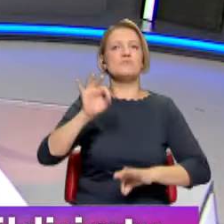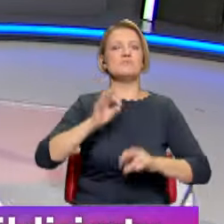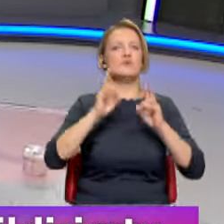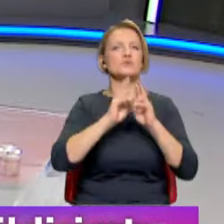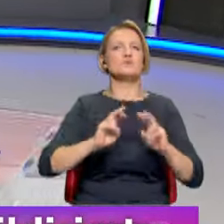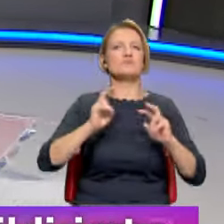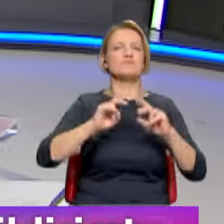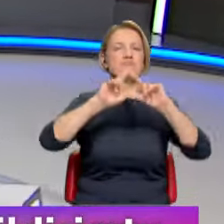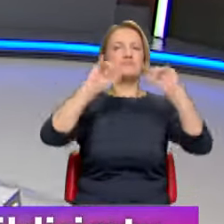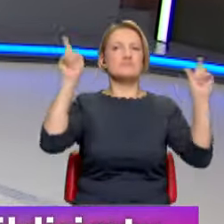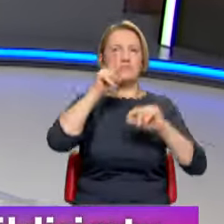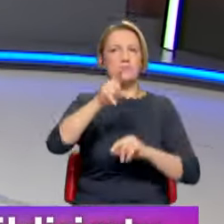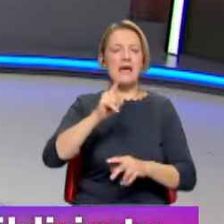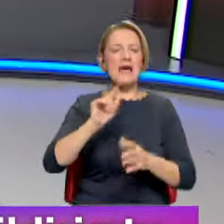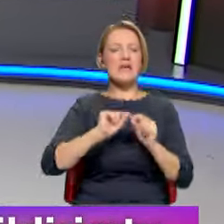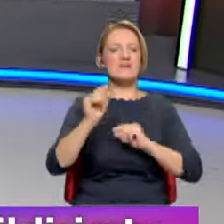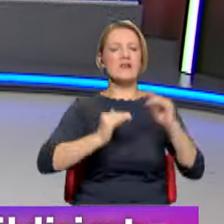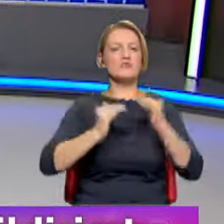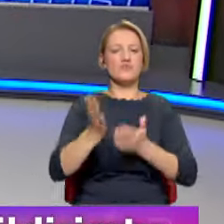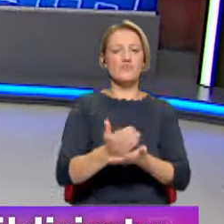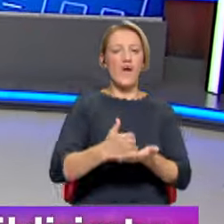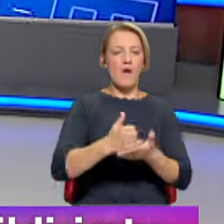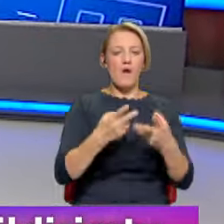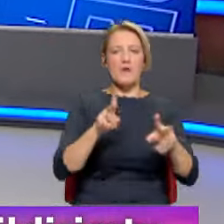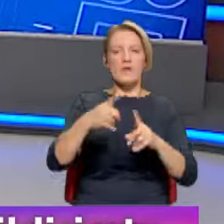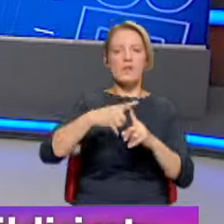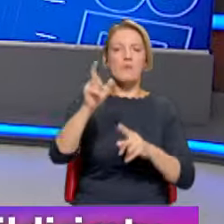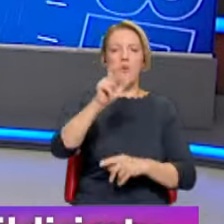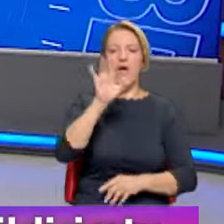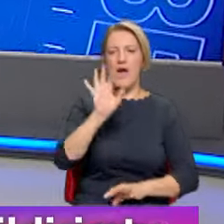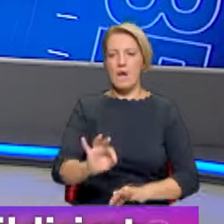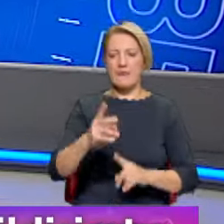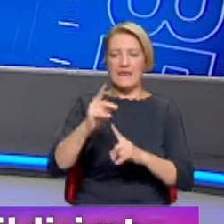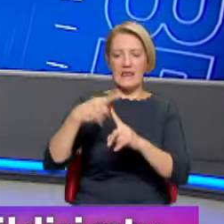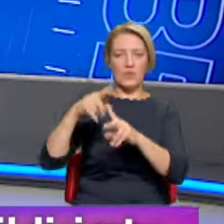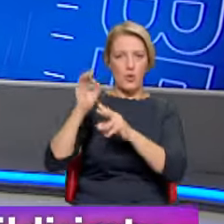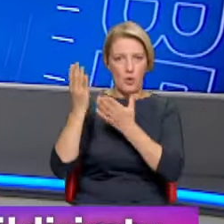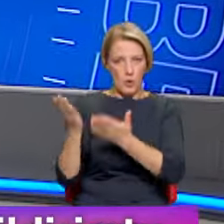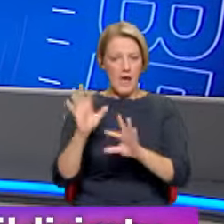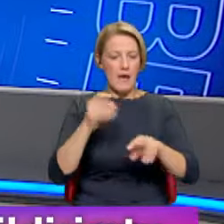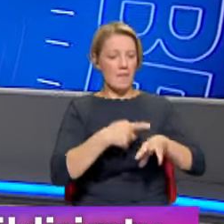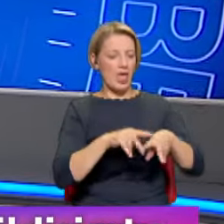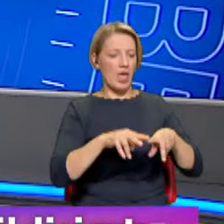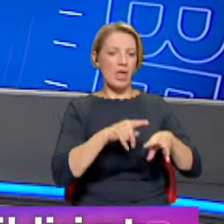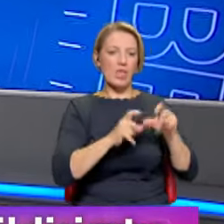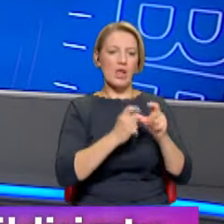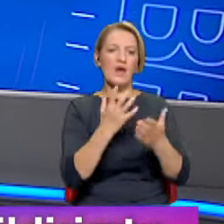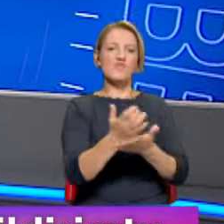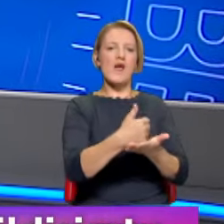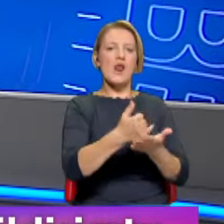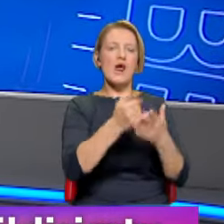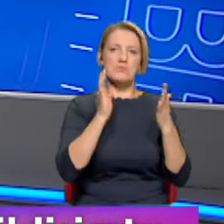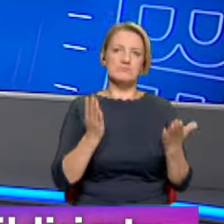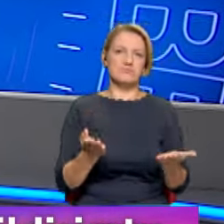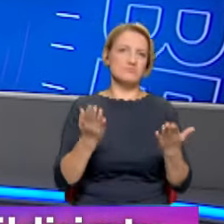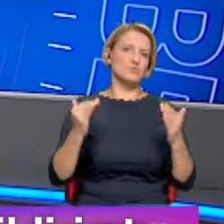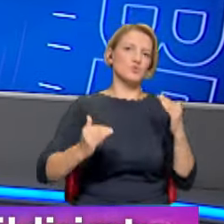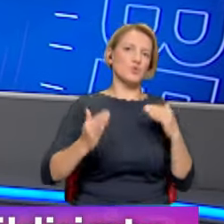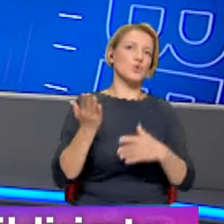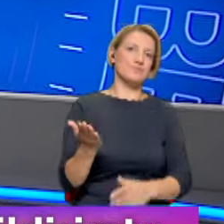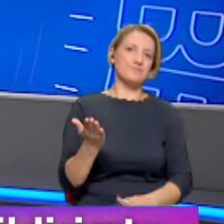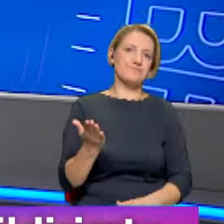enflasyon verilerini açıkladı Temmuz ayı enflasyon verileri hem ito'nun hem de nagın verilerinden elbette ki